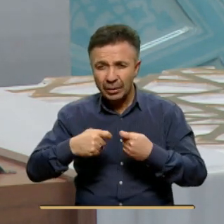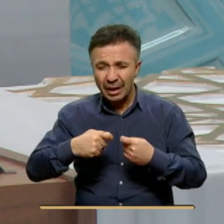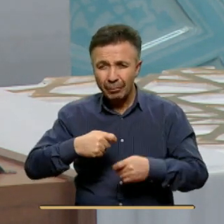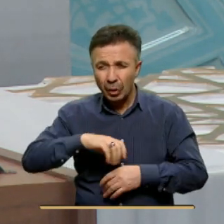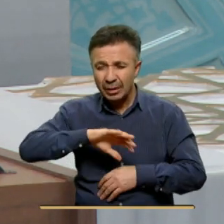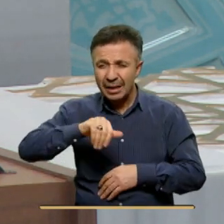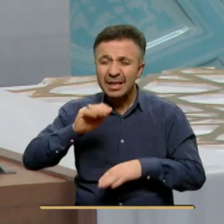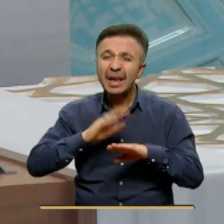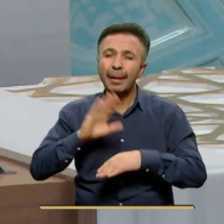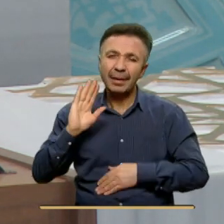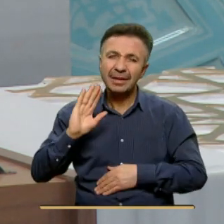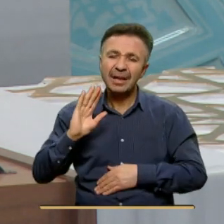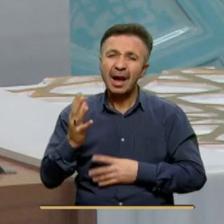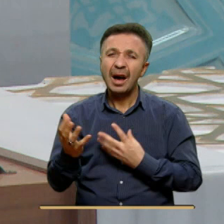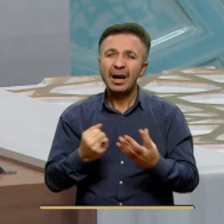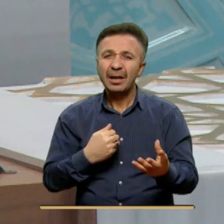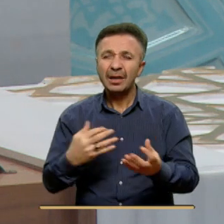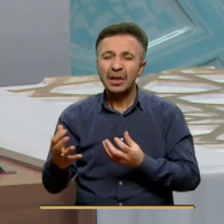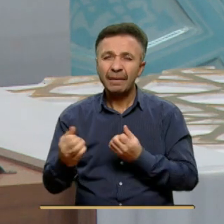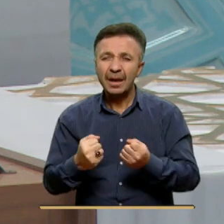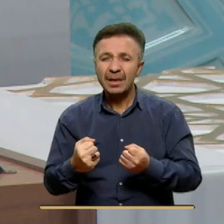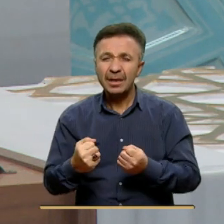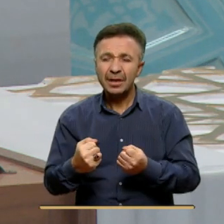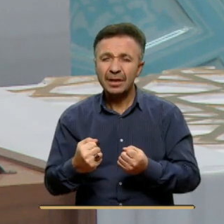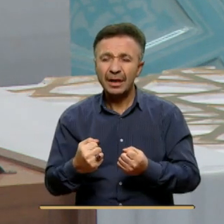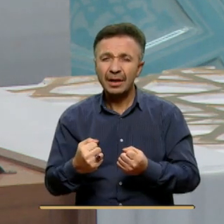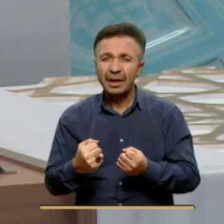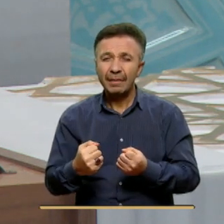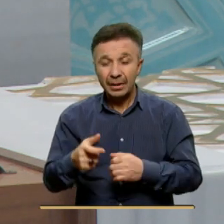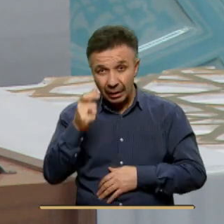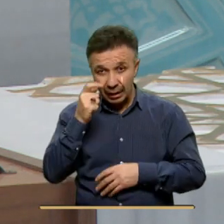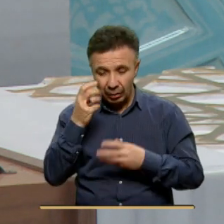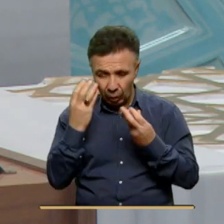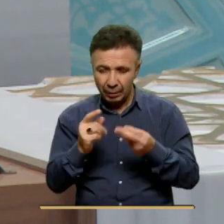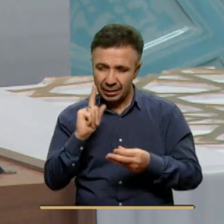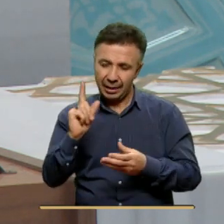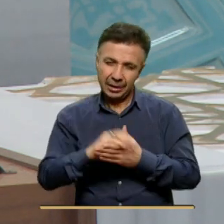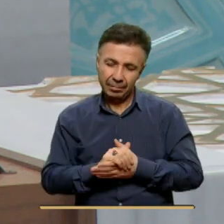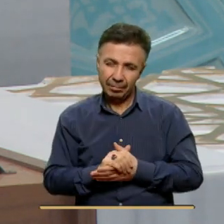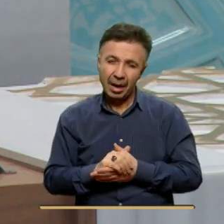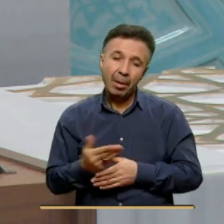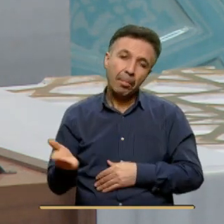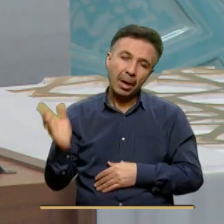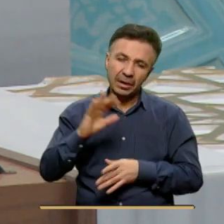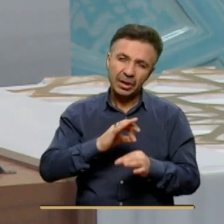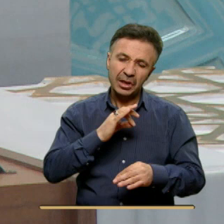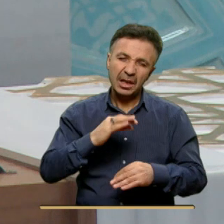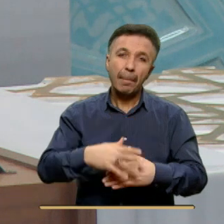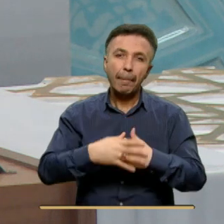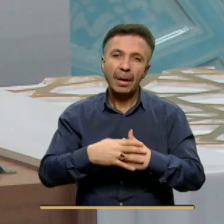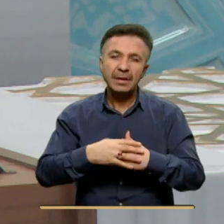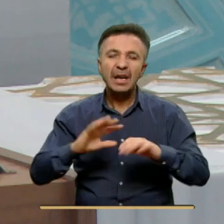Alışverişte fiyatları kızıştıramaz. Başkasının pazarlığını bozamaz. Bu